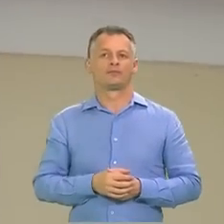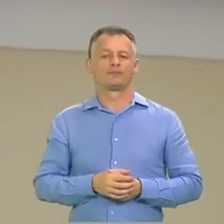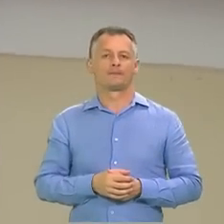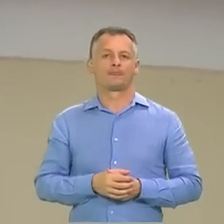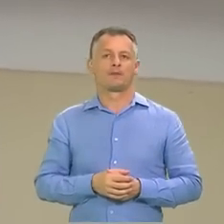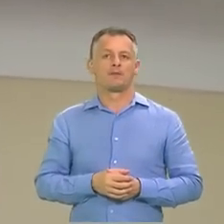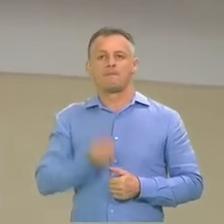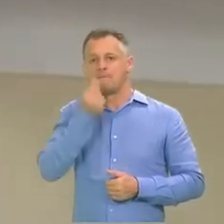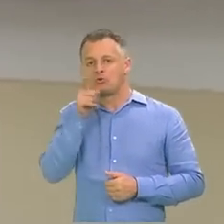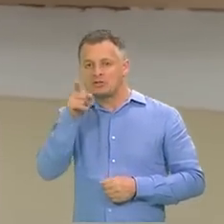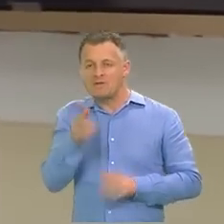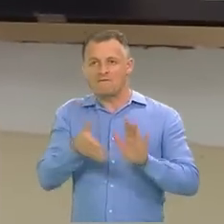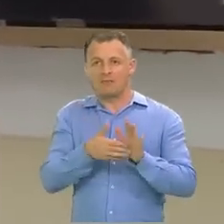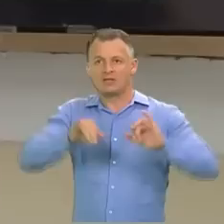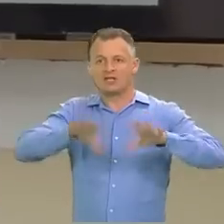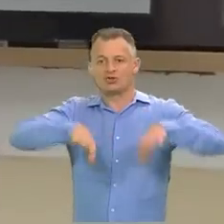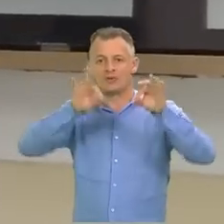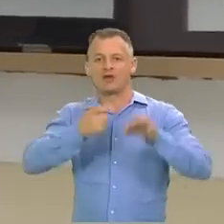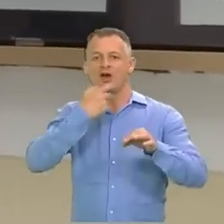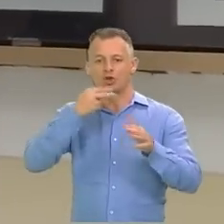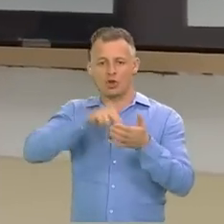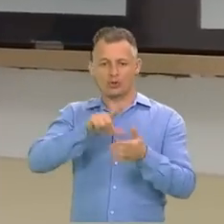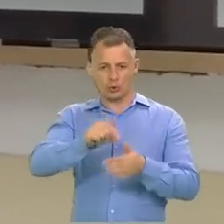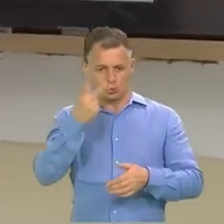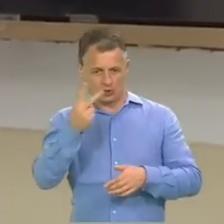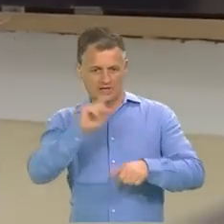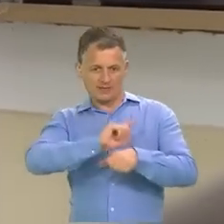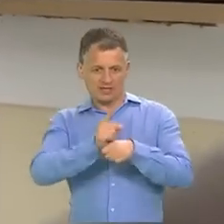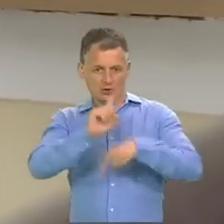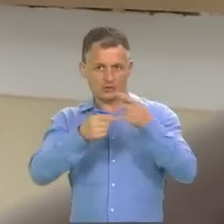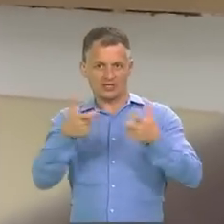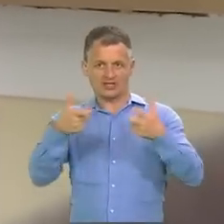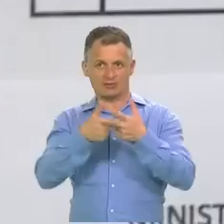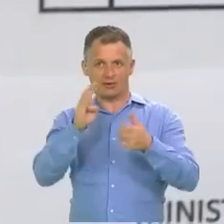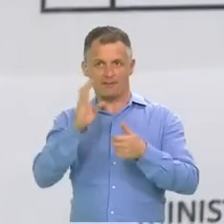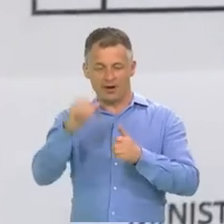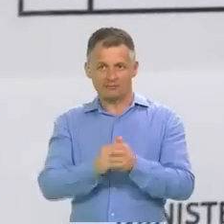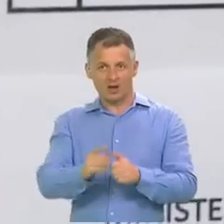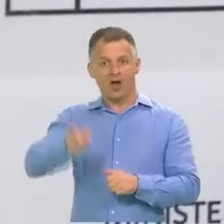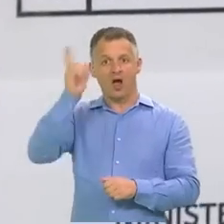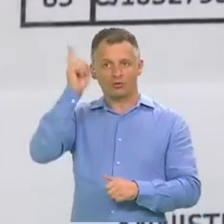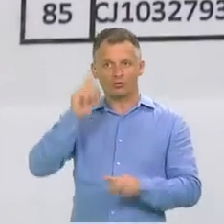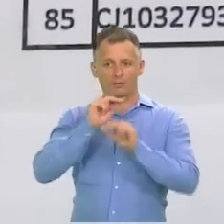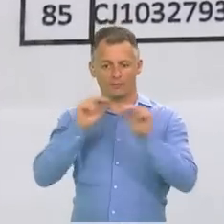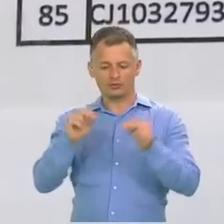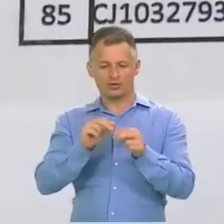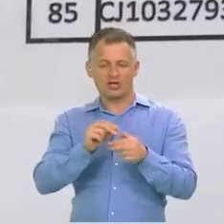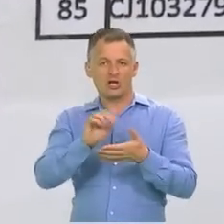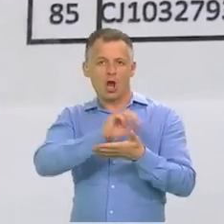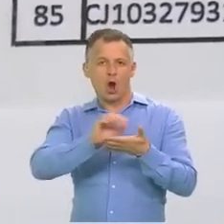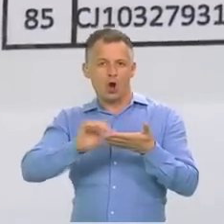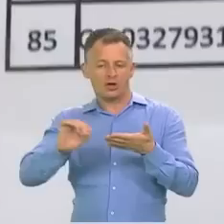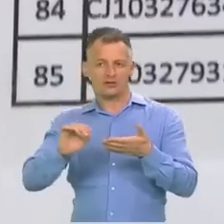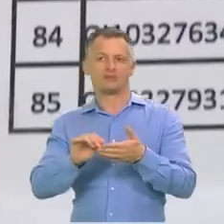Presupusele fraude ar fi fost descoperite încă din 2022, imediat după sesiunea de bacalaureat. Atunci profesorii care au corectat lucrările au